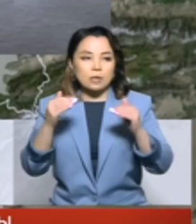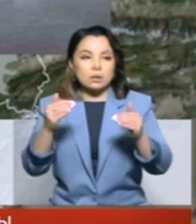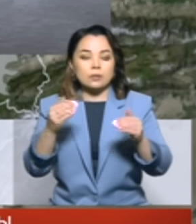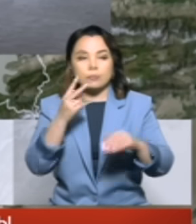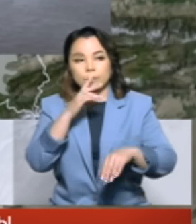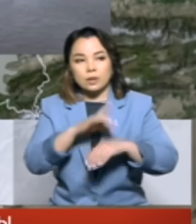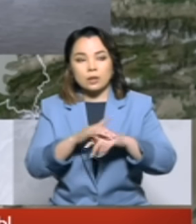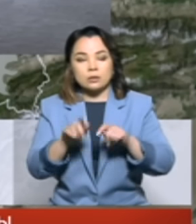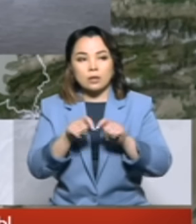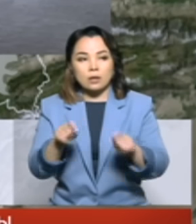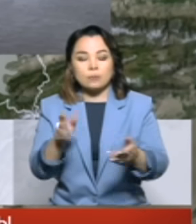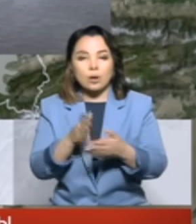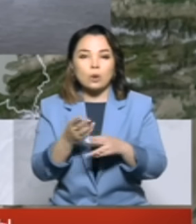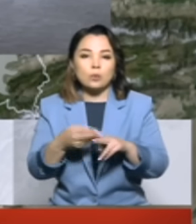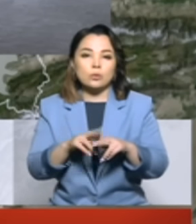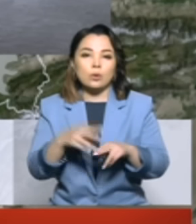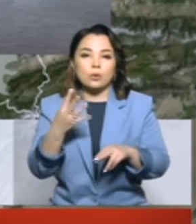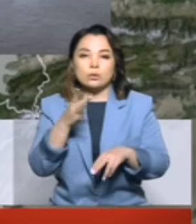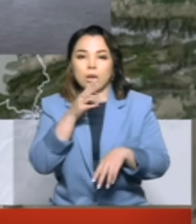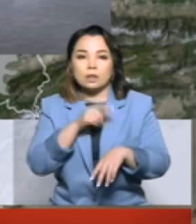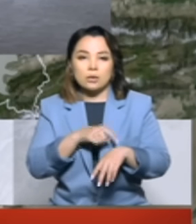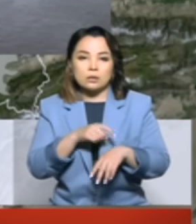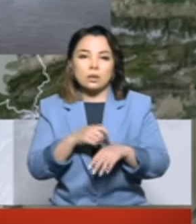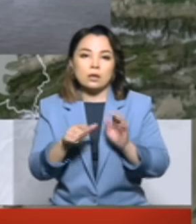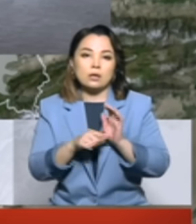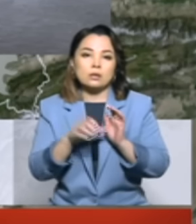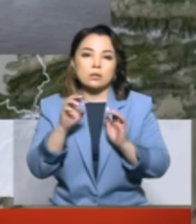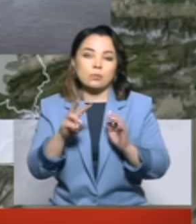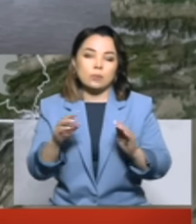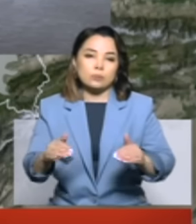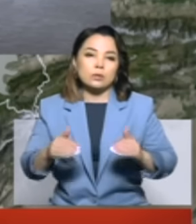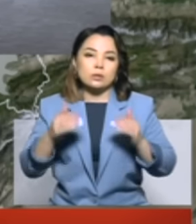асқанын мәлім етті. Сондай-ақ 4 сағатта 6 сантиметрге артқанын анықтаған.